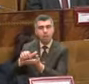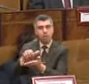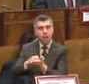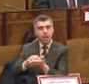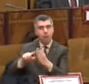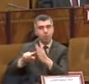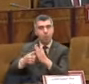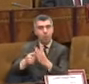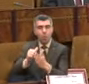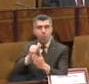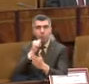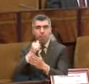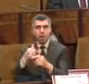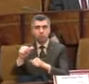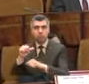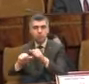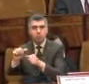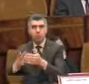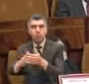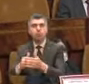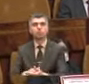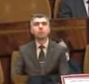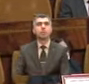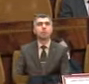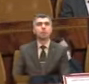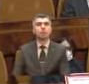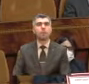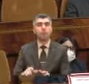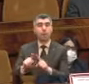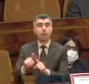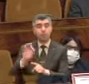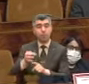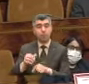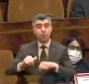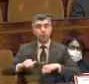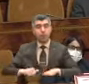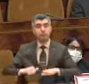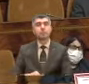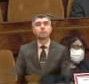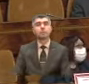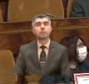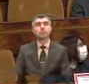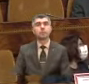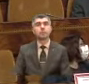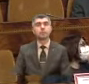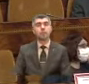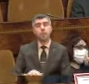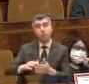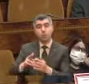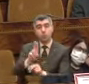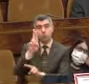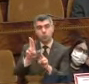وتحلية المياه والاستعمالات المنزلية وغيرها. انطلاقا مما تقدم نطرح عليكم السيد الوزير باسم فرق الأغلبية تساؤلات